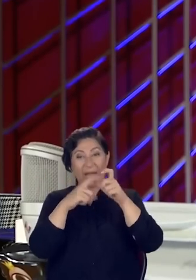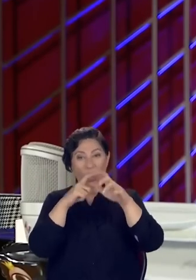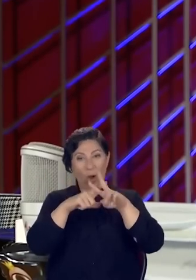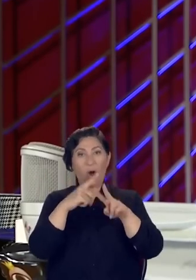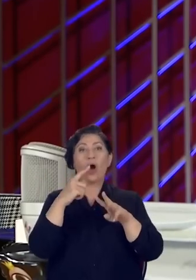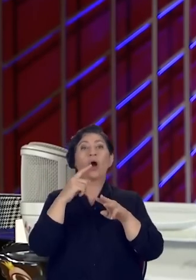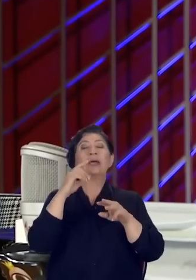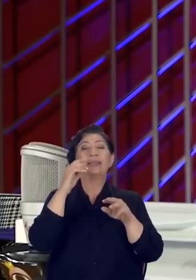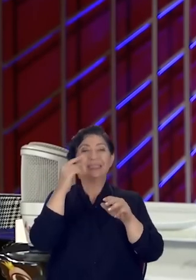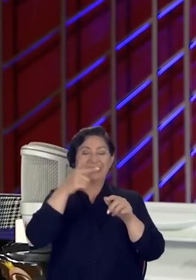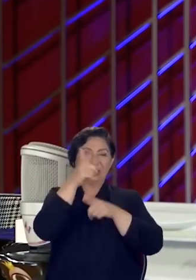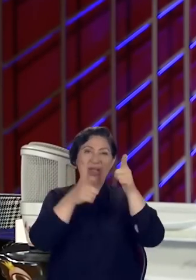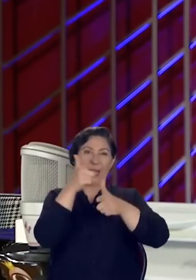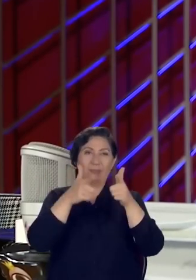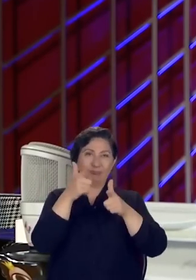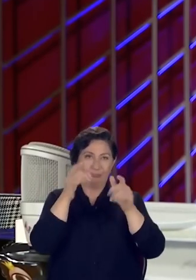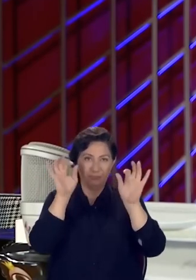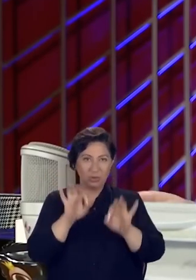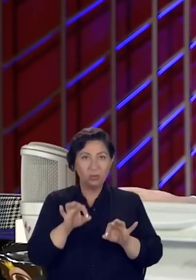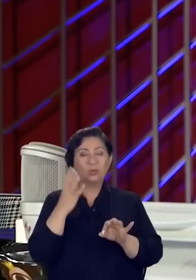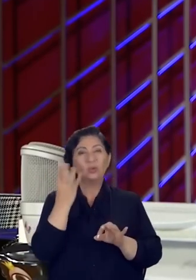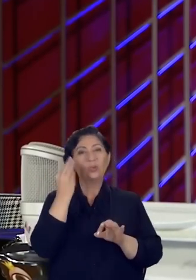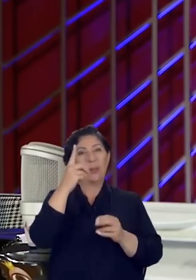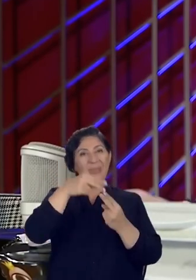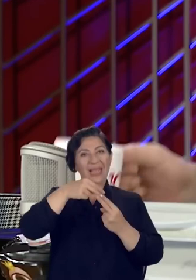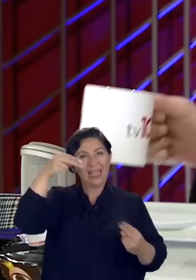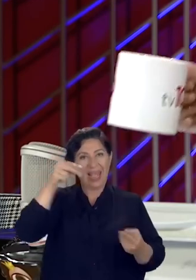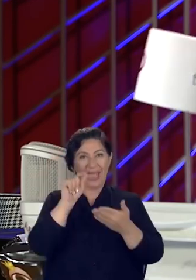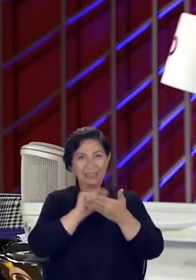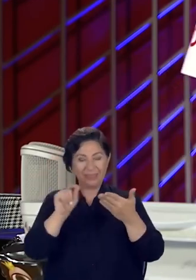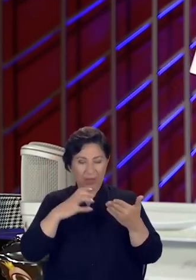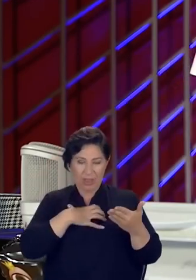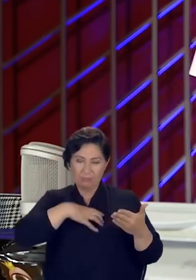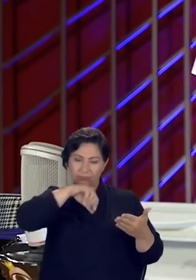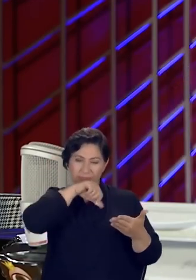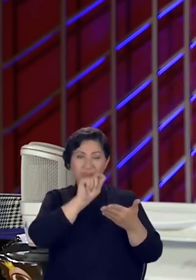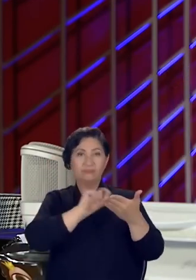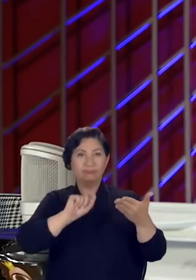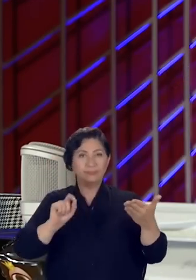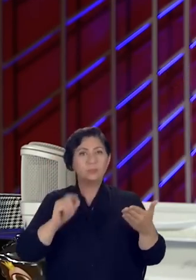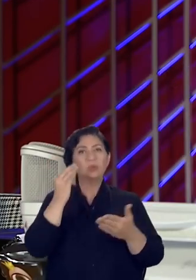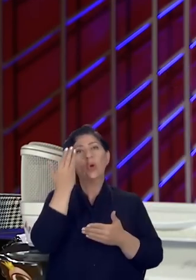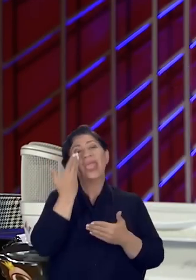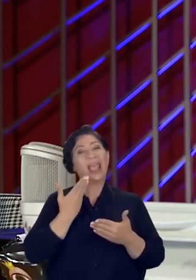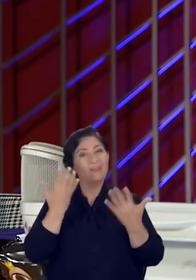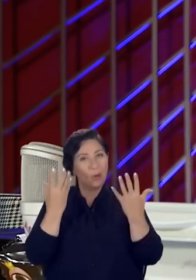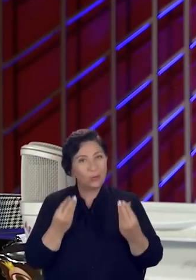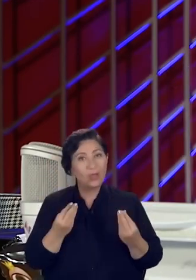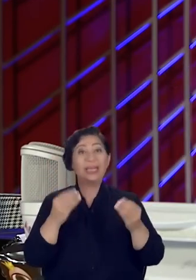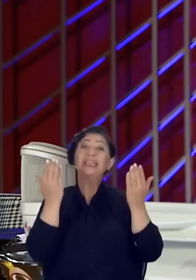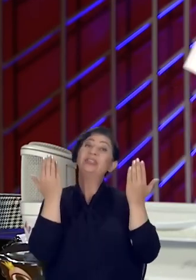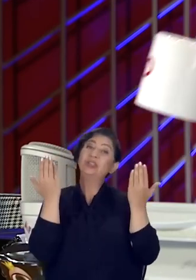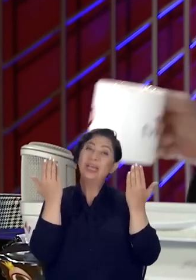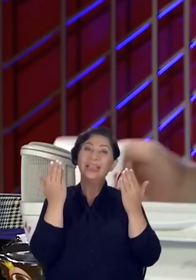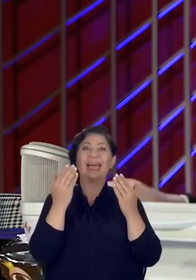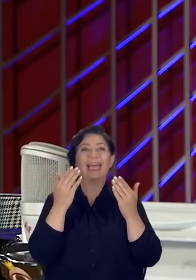Temmuz'da setimiz başlayacak. Güzel. Çok güzel bir hikaye yazdım. Senaryosu bana ait. Çok güzel. Çok keyifli oldu.